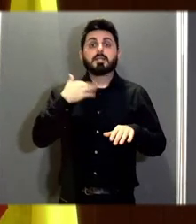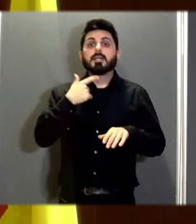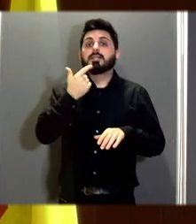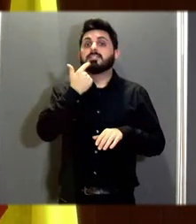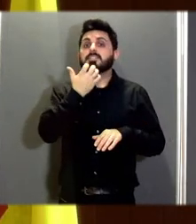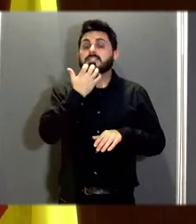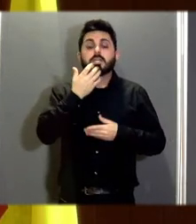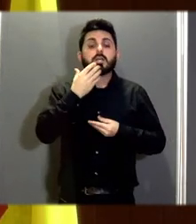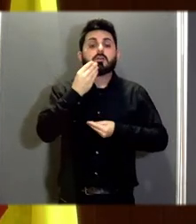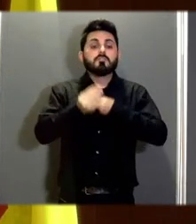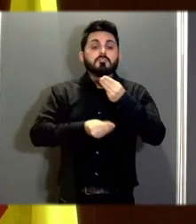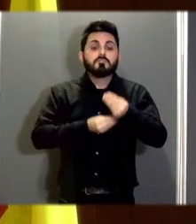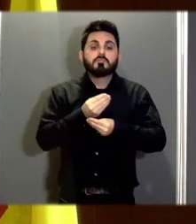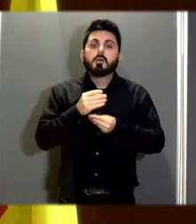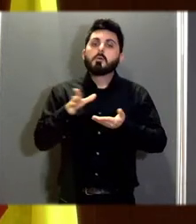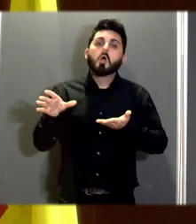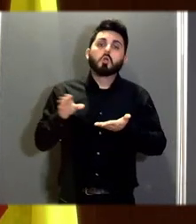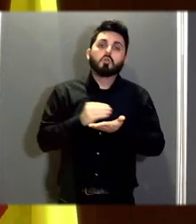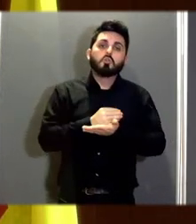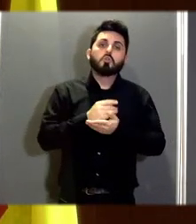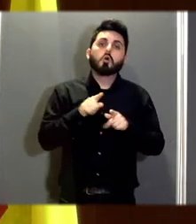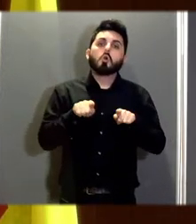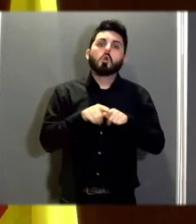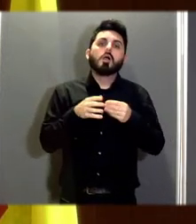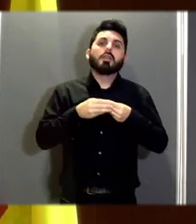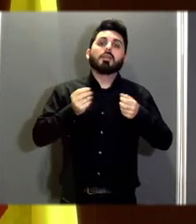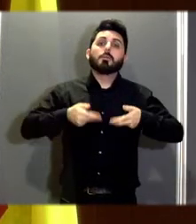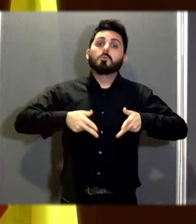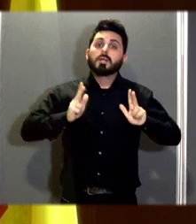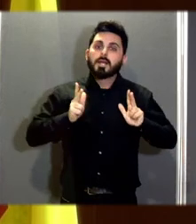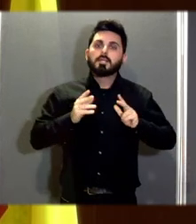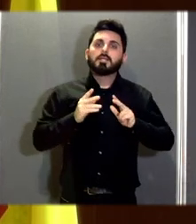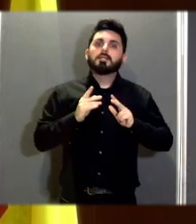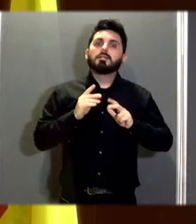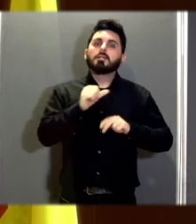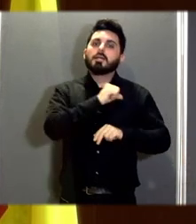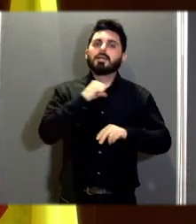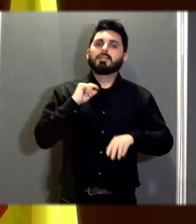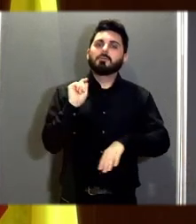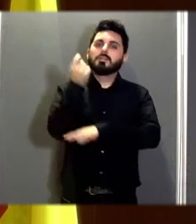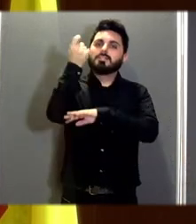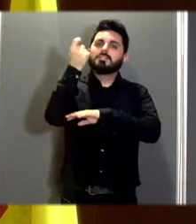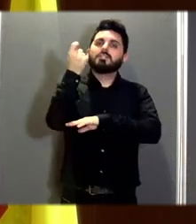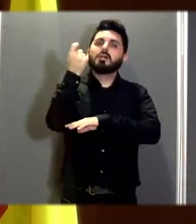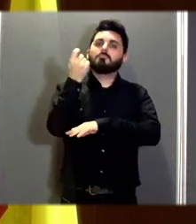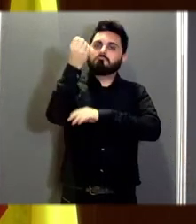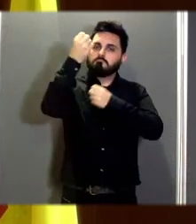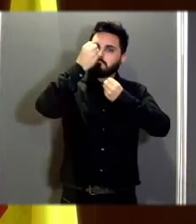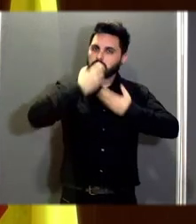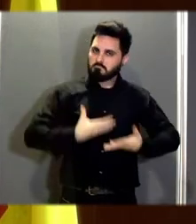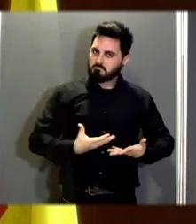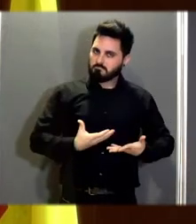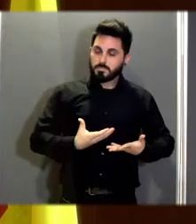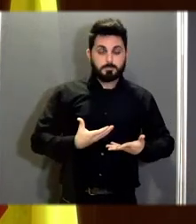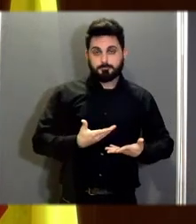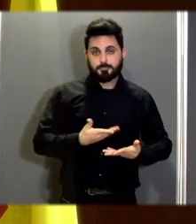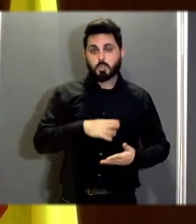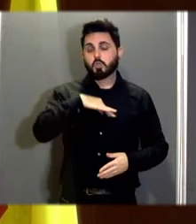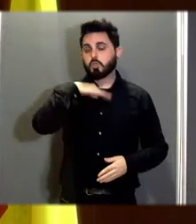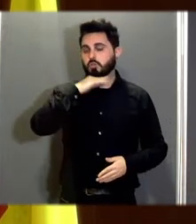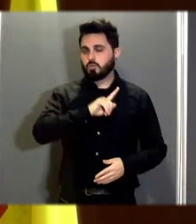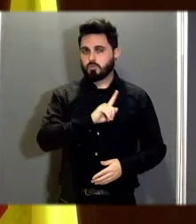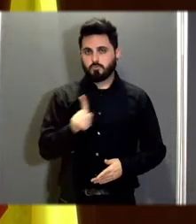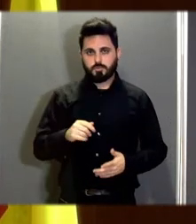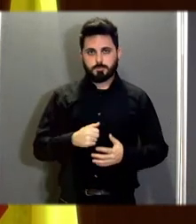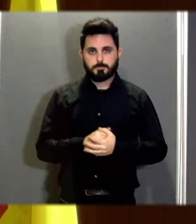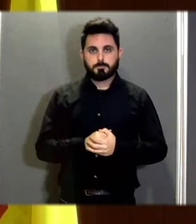podíem arribar a tenir de forma immediata la independència. I amb això no n'hi ha prou. Quina ha de ser l'estratègia exterior